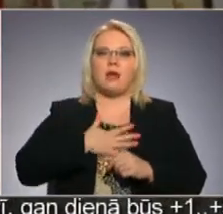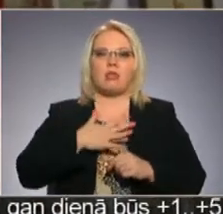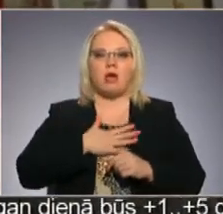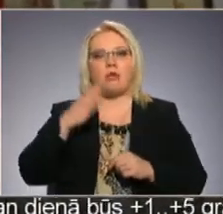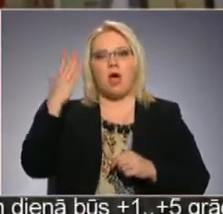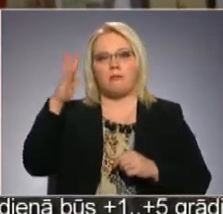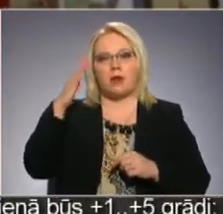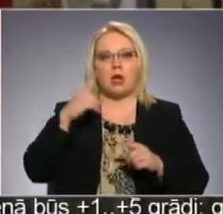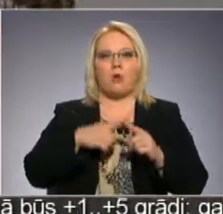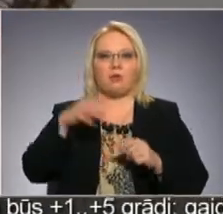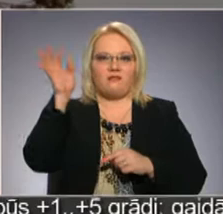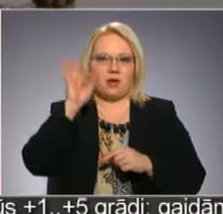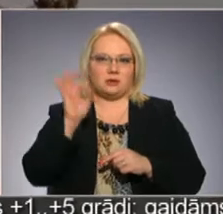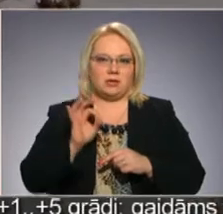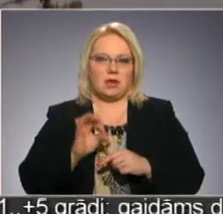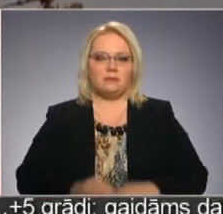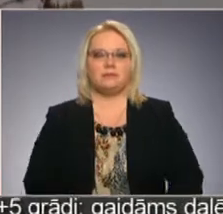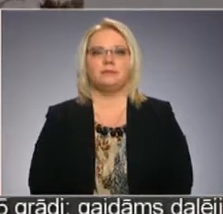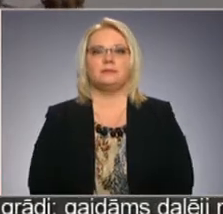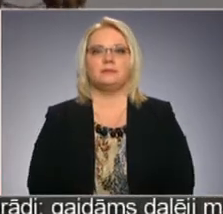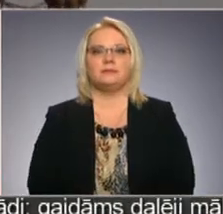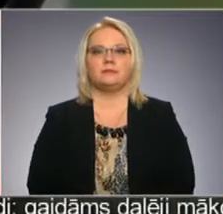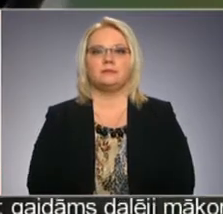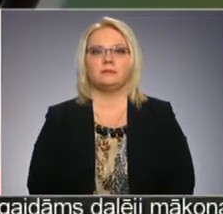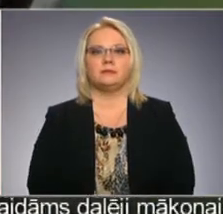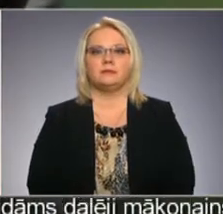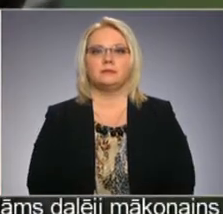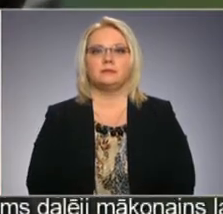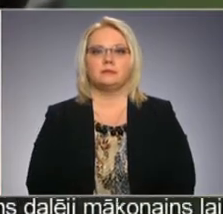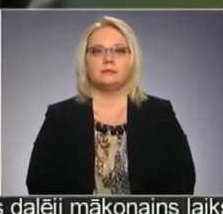Amerikā un Vācijā. Dzintra Stradiņa, Kārlis Kumsārs, Vidzemes televīzija.